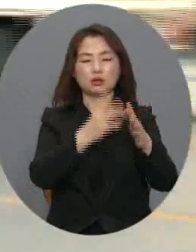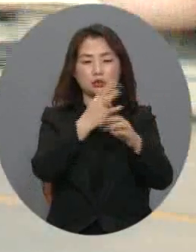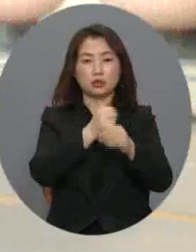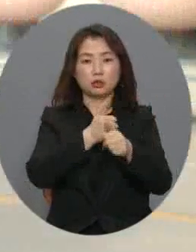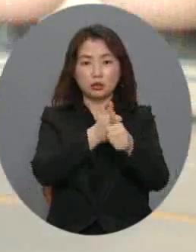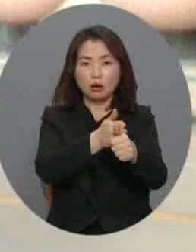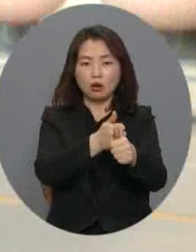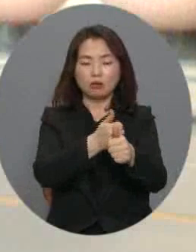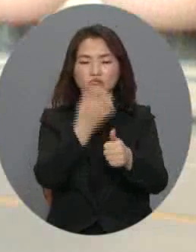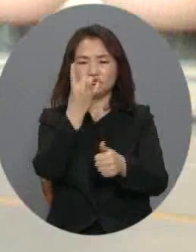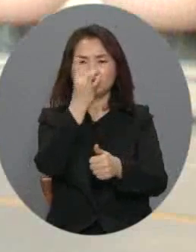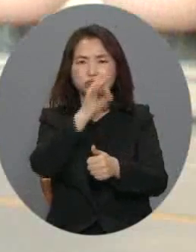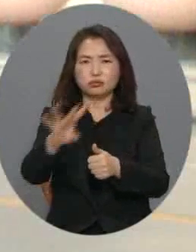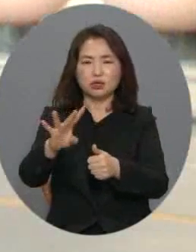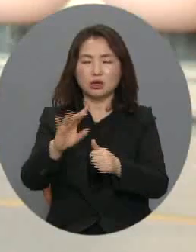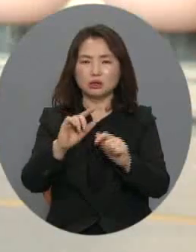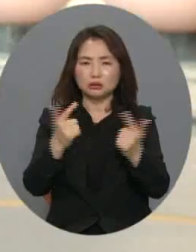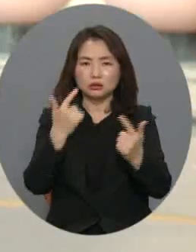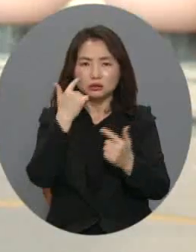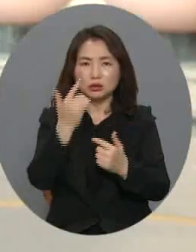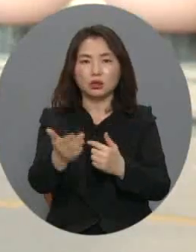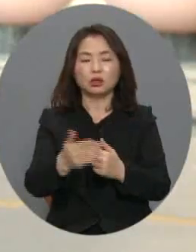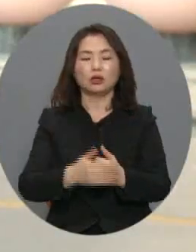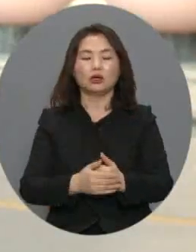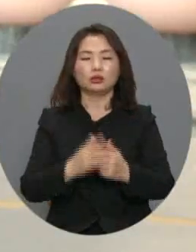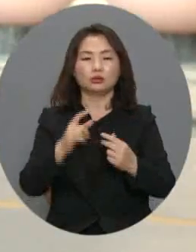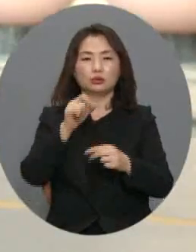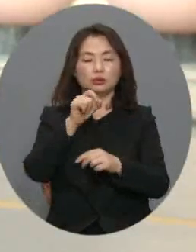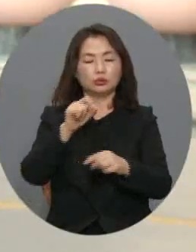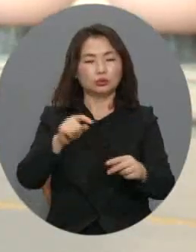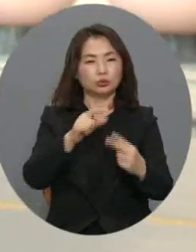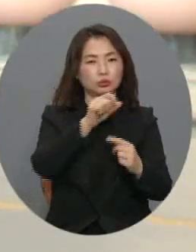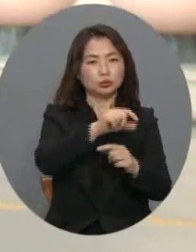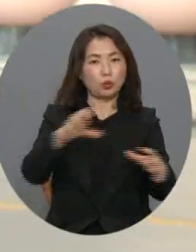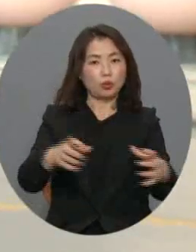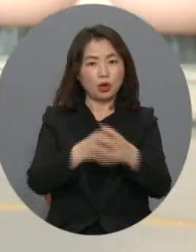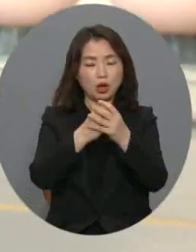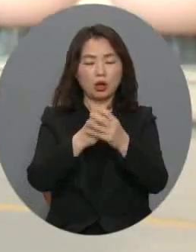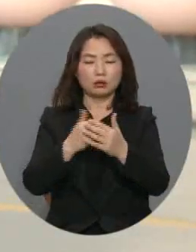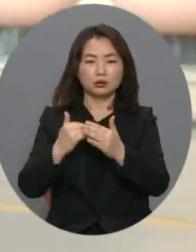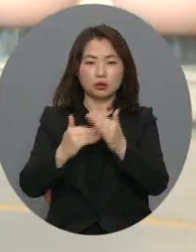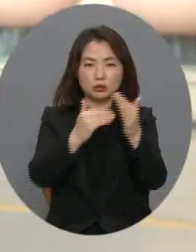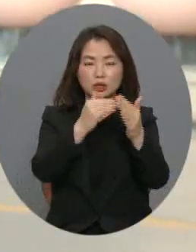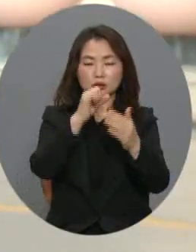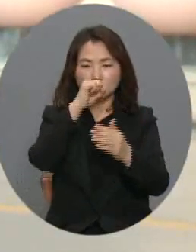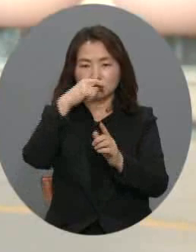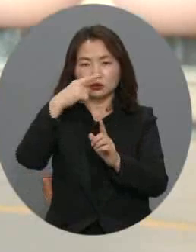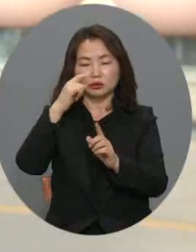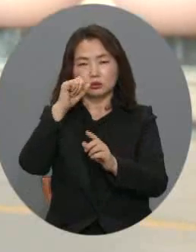따라 밀어붙이고 있지는 않은지, 통합에 따른 장단점은 물론 절차까지